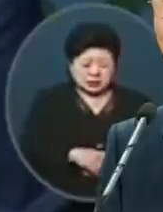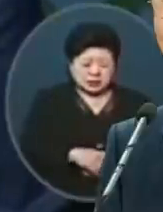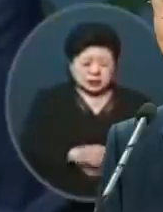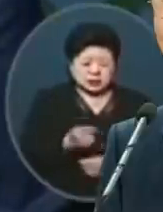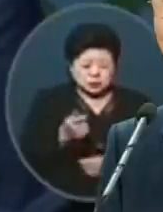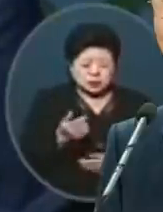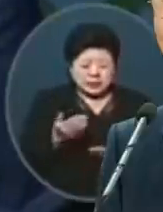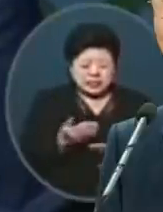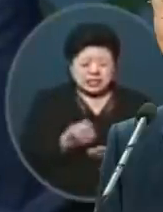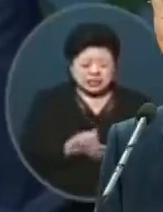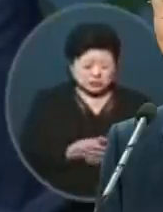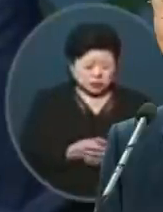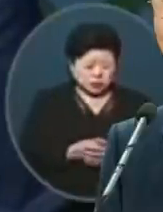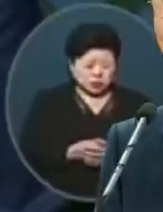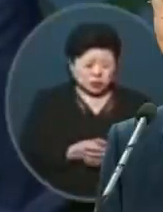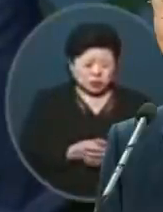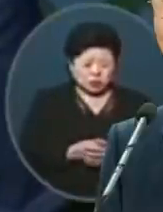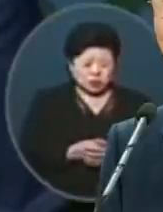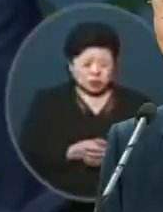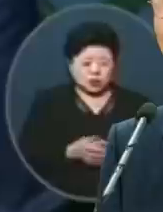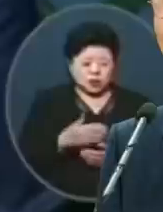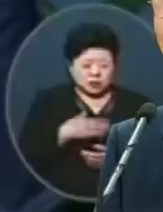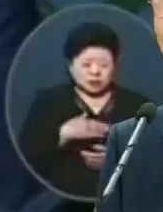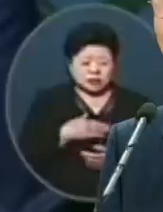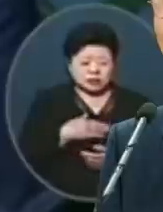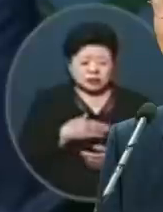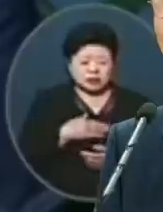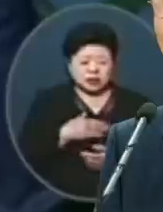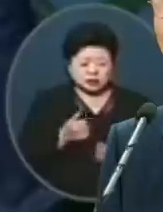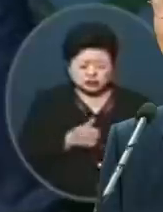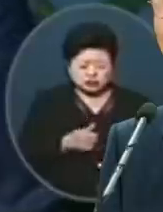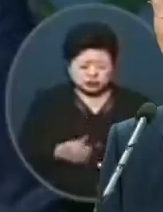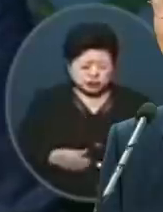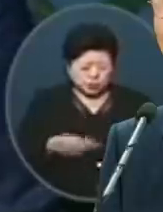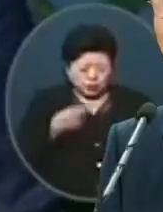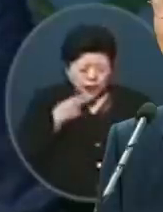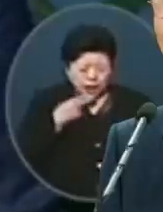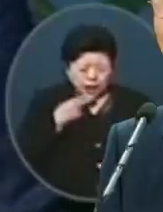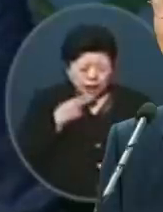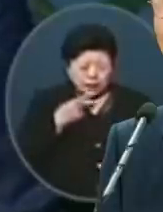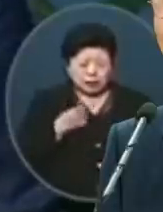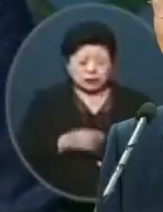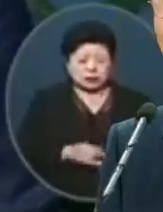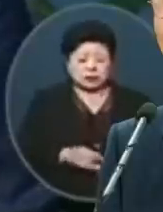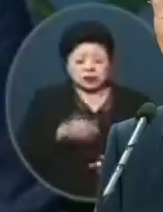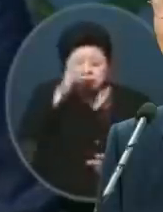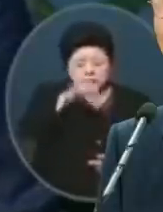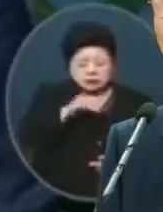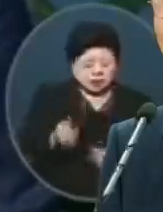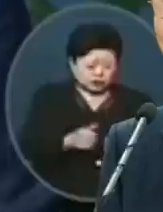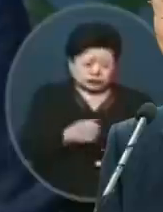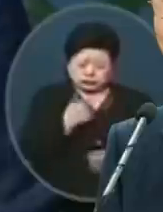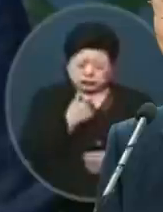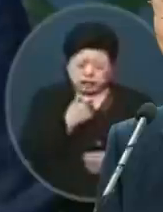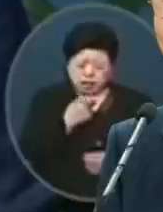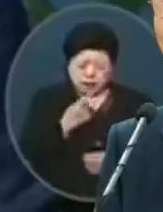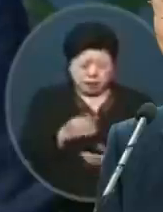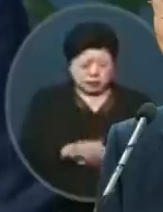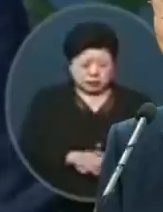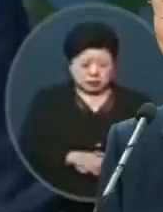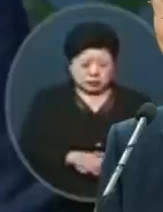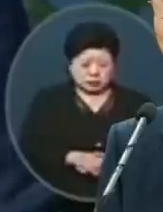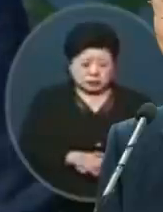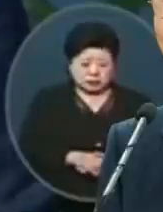조그만 이걸 가지고 내가 와서 죽을 이유가 있습니까? 십자가에 죽을 이유가 없지 않습니까?